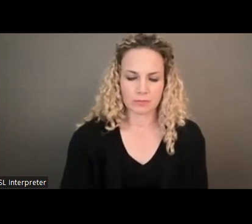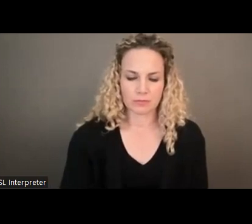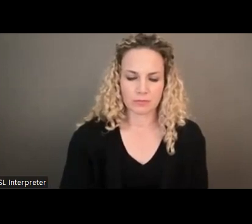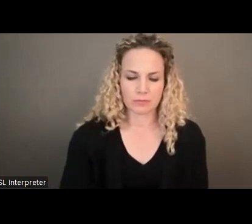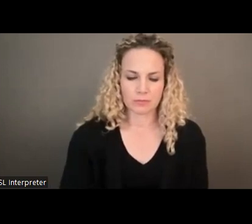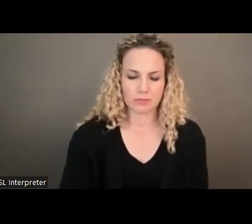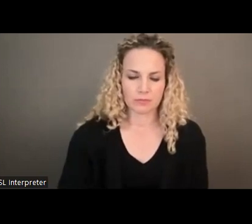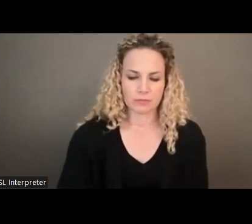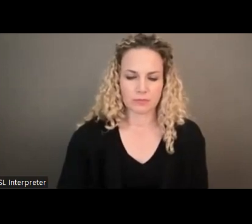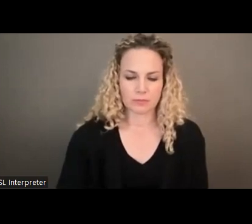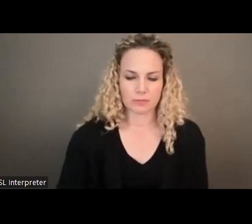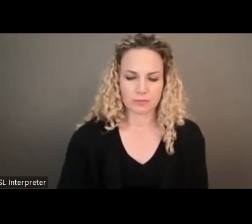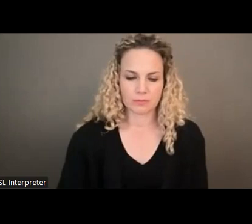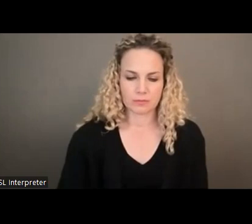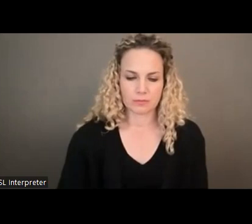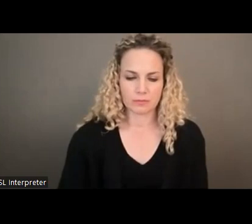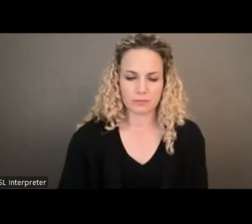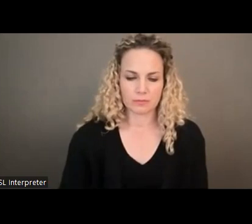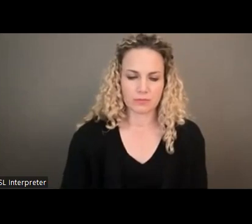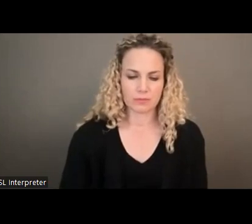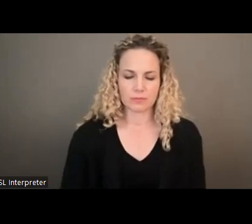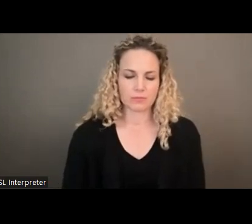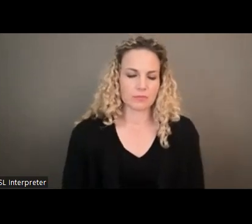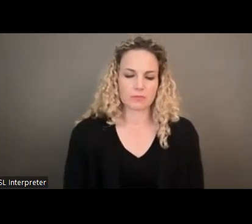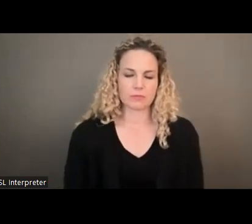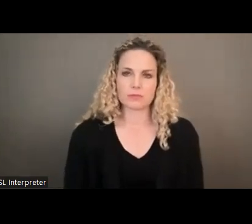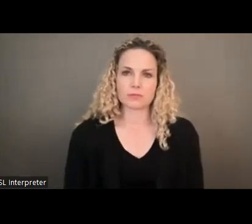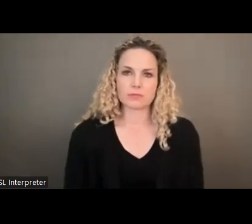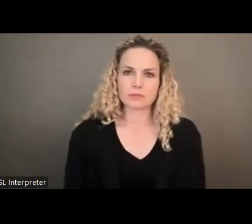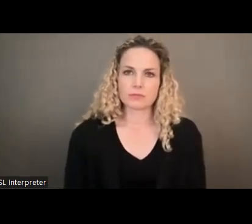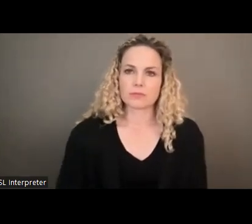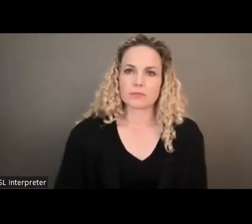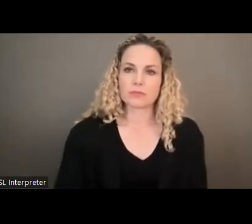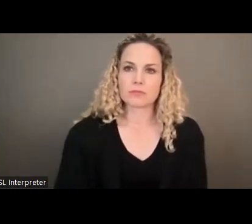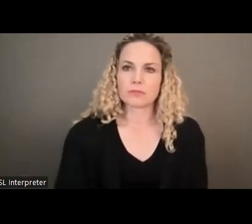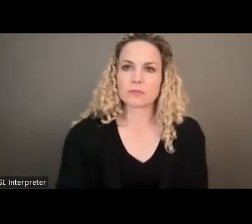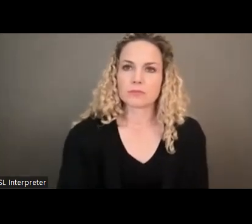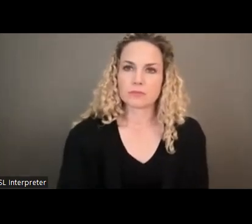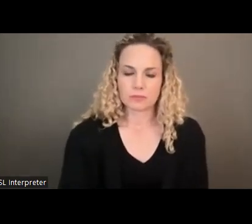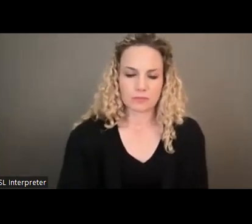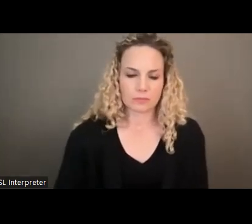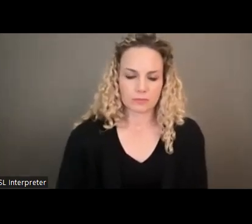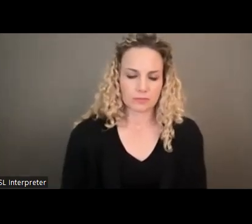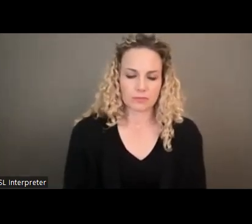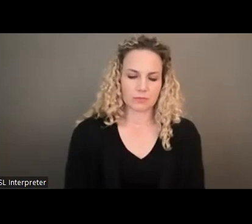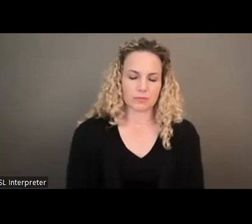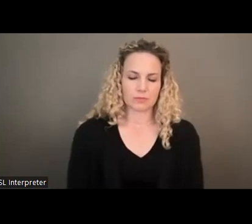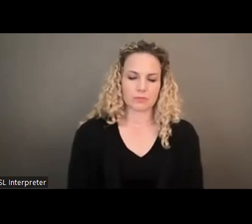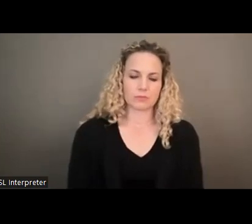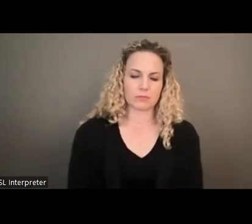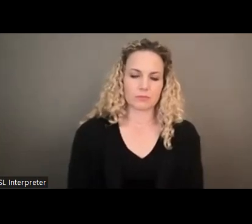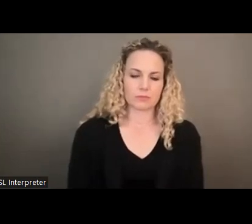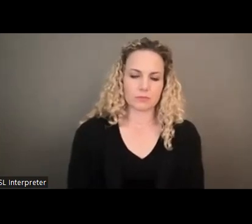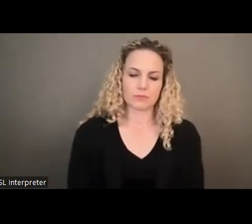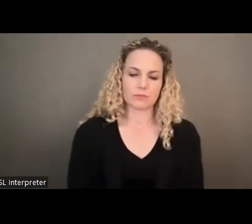用手提電腦或者係桌面電腦嘅話咧，喺呢次公告之後，喺熒光幕嘅右下方，